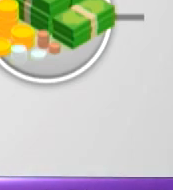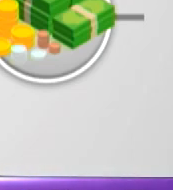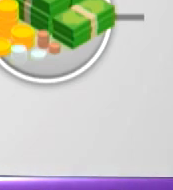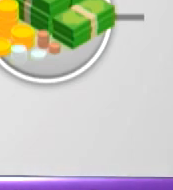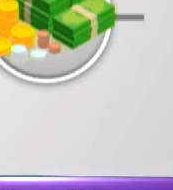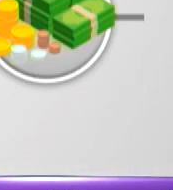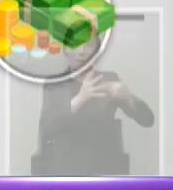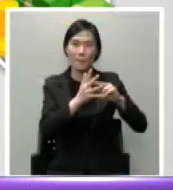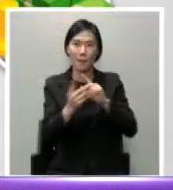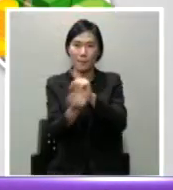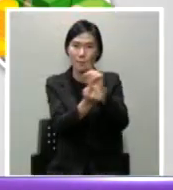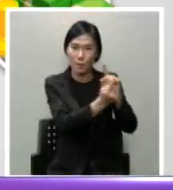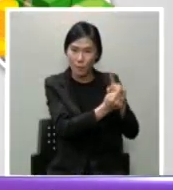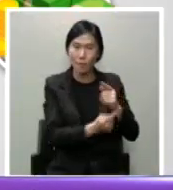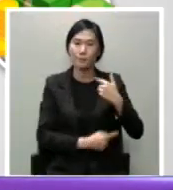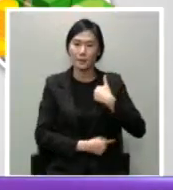เต้